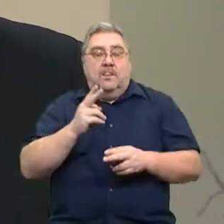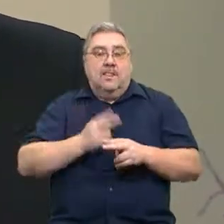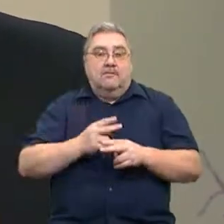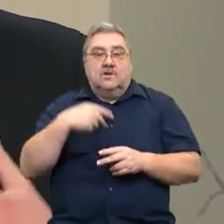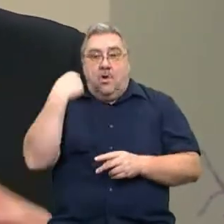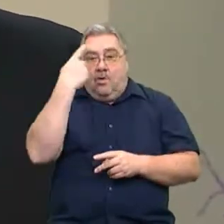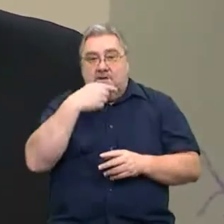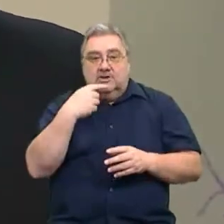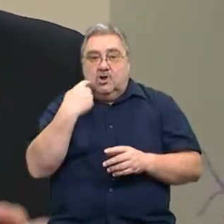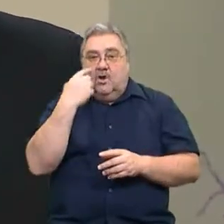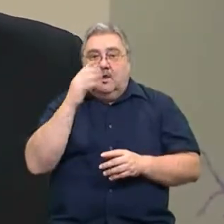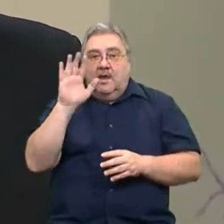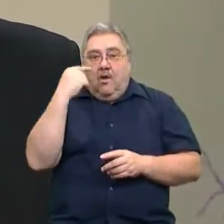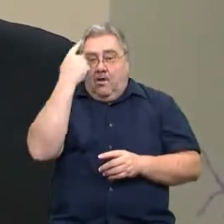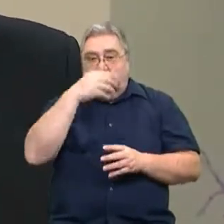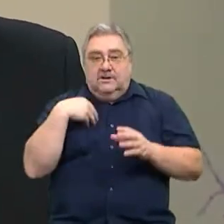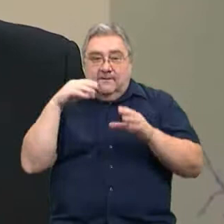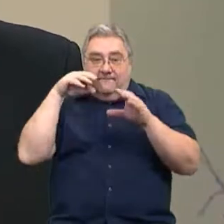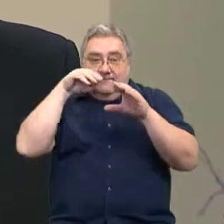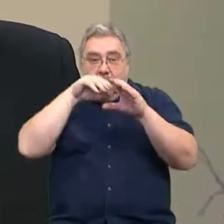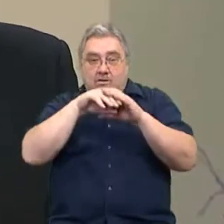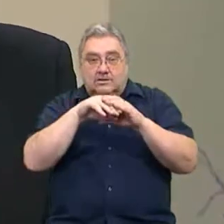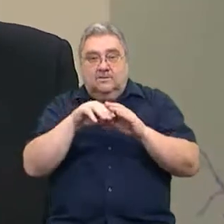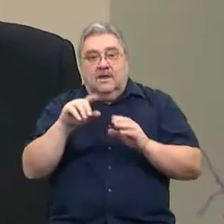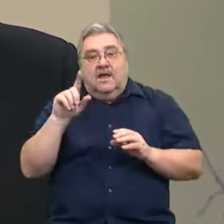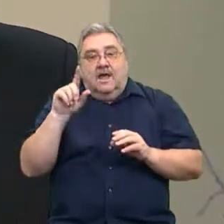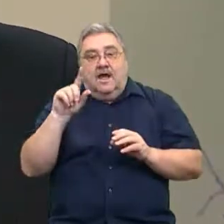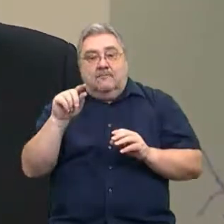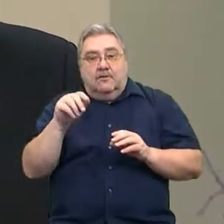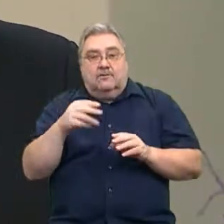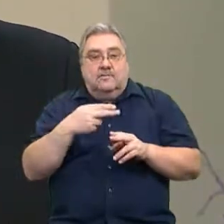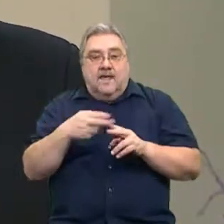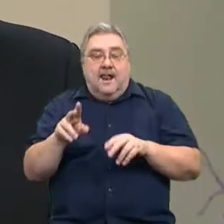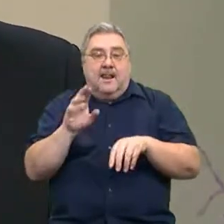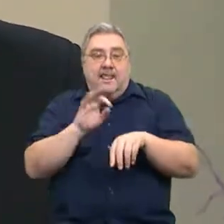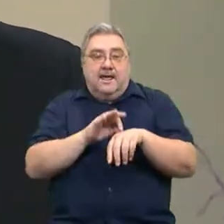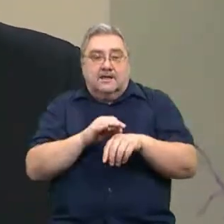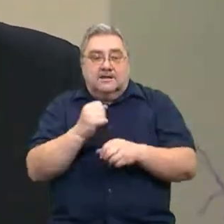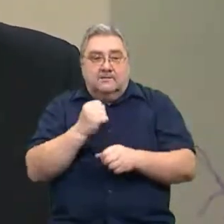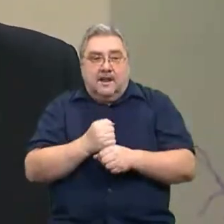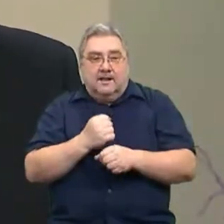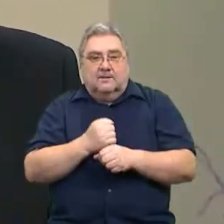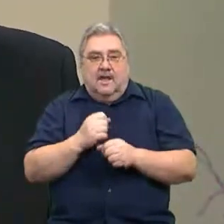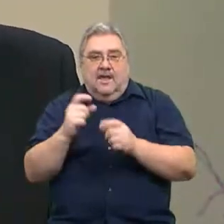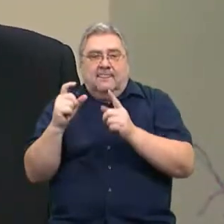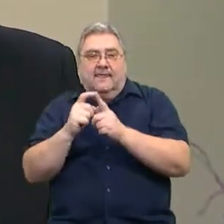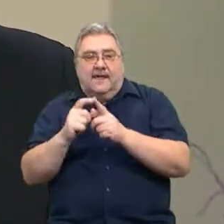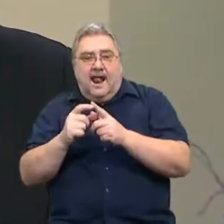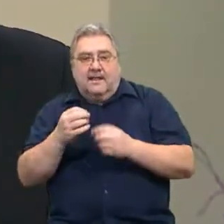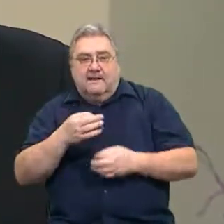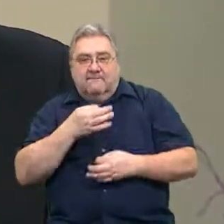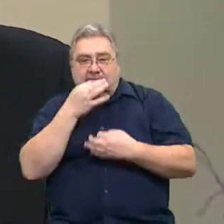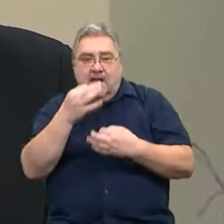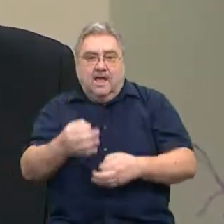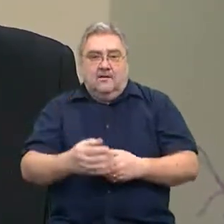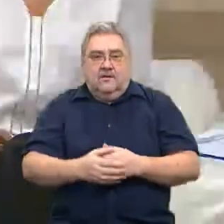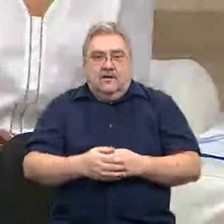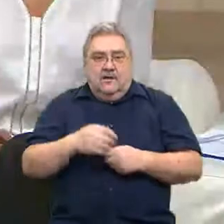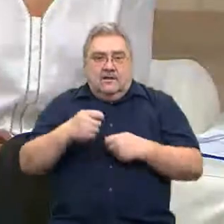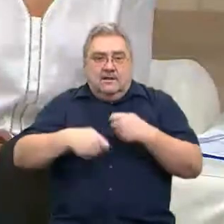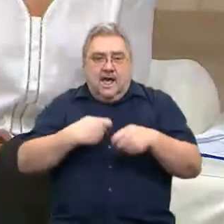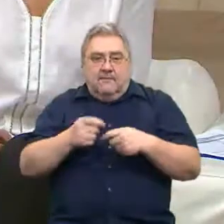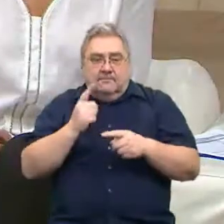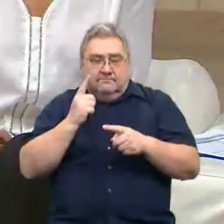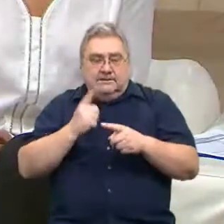vloží a potom všichni ty dílčí mravenci, ti lékaři, kteří na tom pracují, tak se digitálně k tomu nějakým způsobem vyjadřují. Dělá se to vlastně na míru